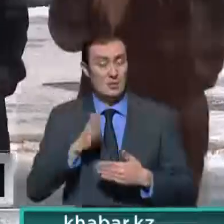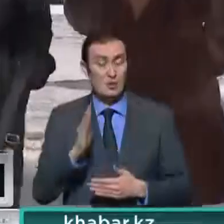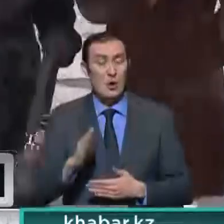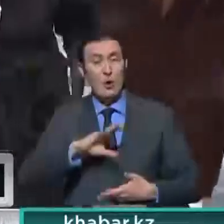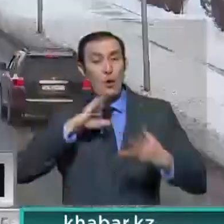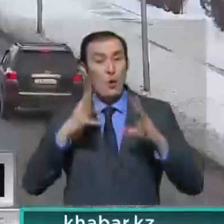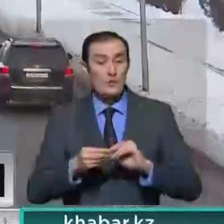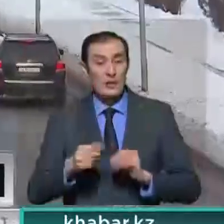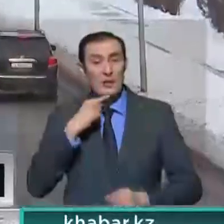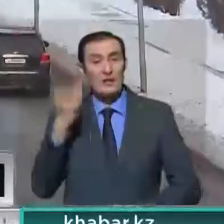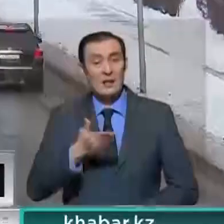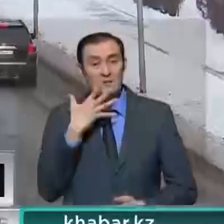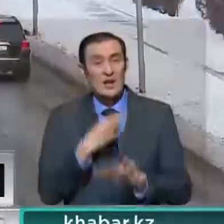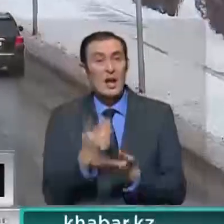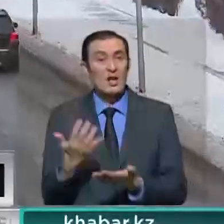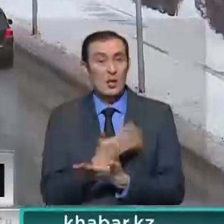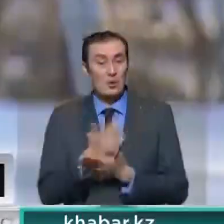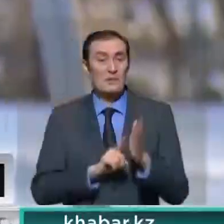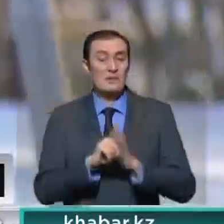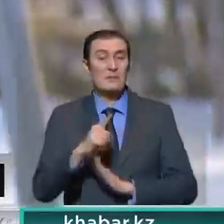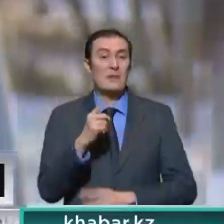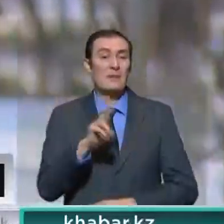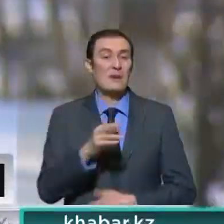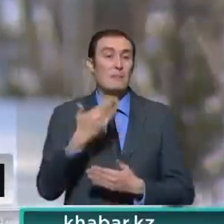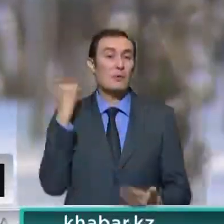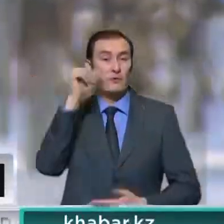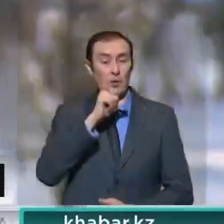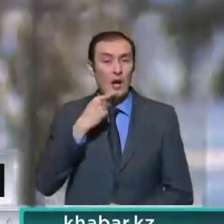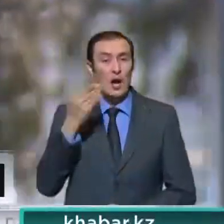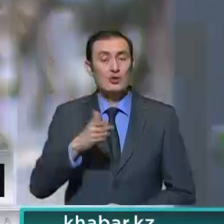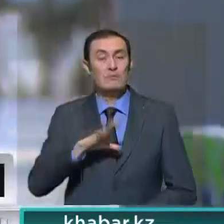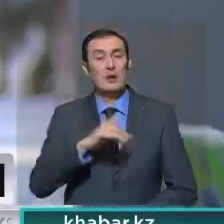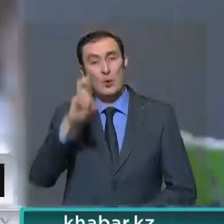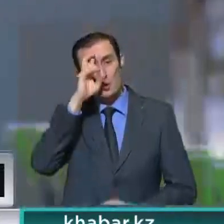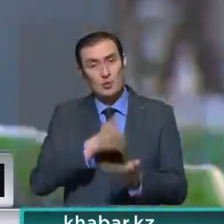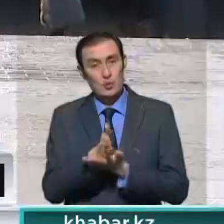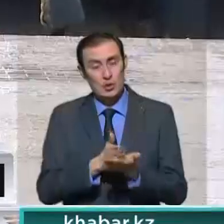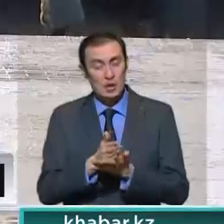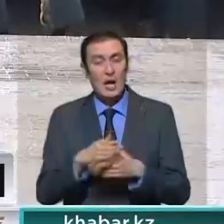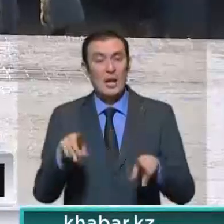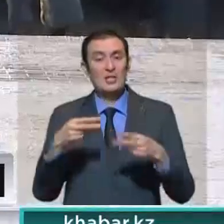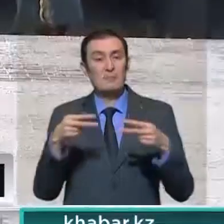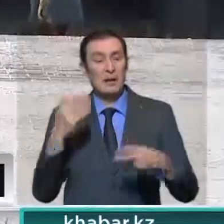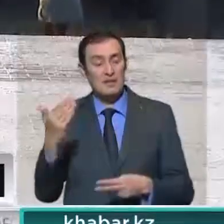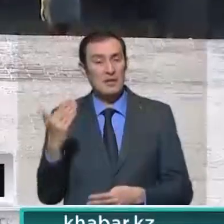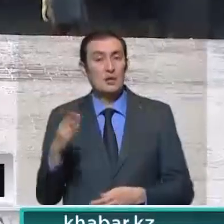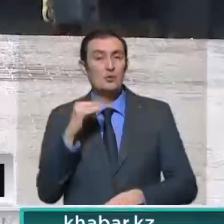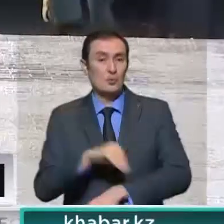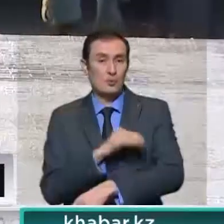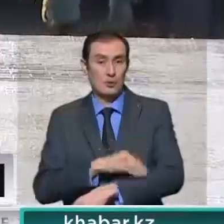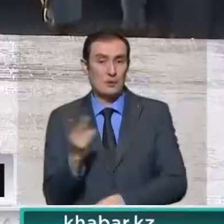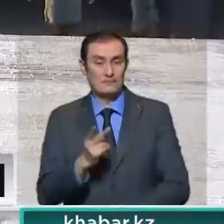декларирование доходов стартовала в стране с 1 января прошлого года первыми отчитались госслужащие приравненные к ним также лица и их